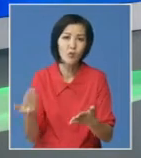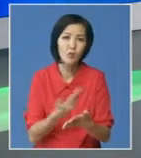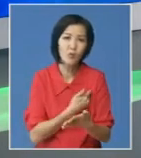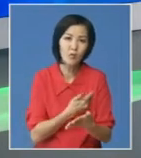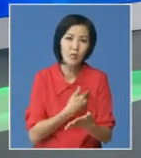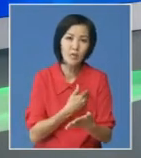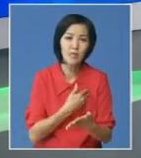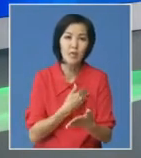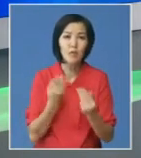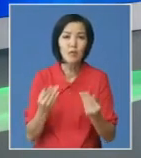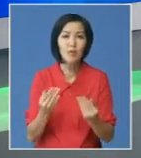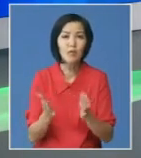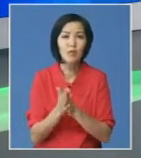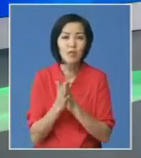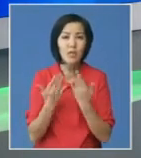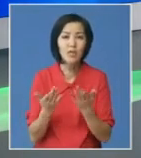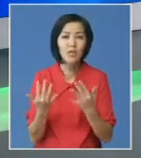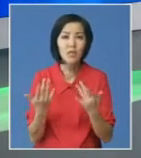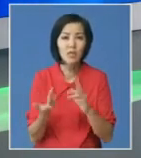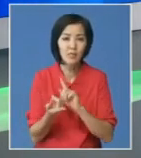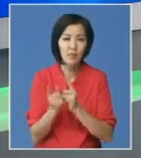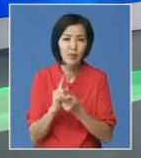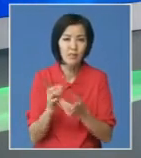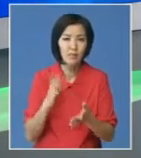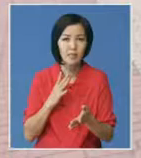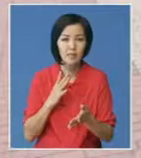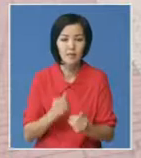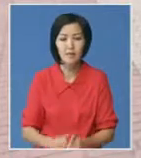алмастырды? Әріптесім Аяулым Сансыбаева айтып берсін.